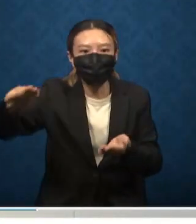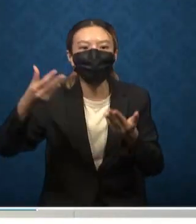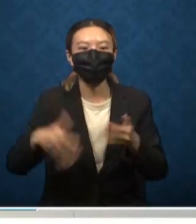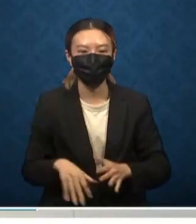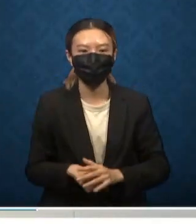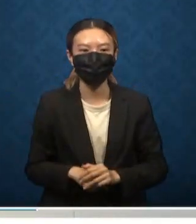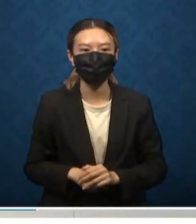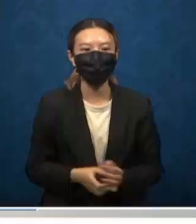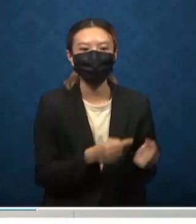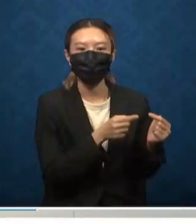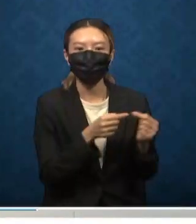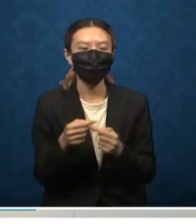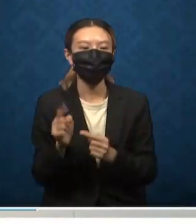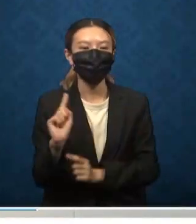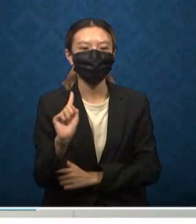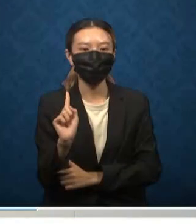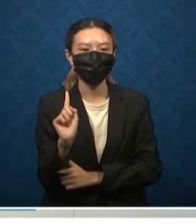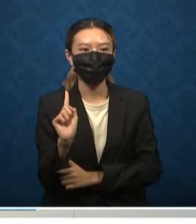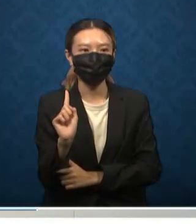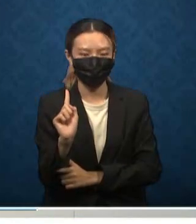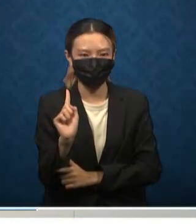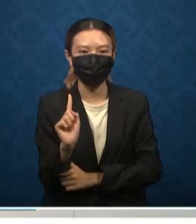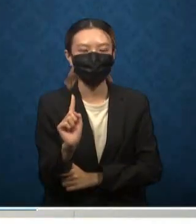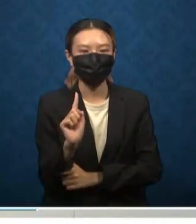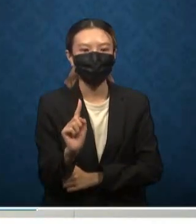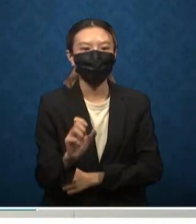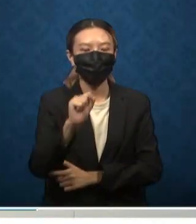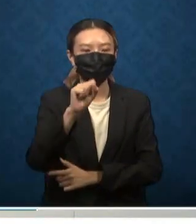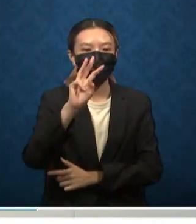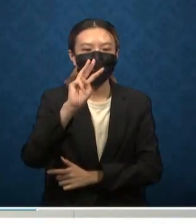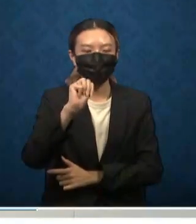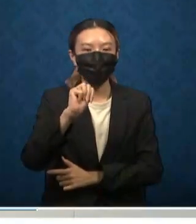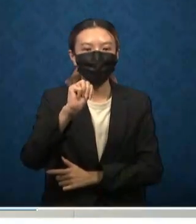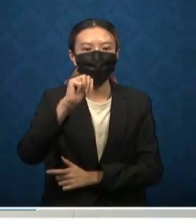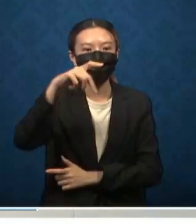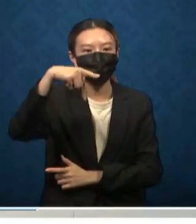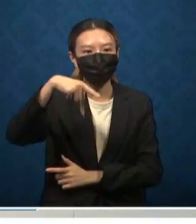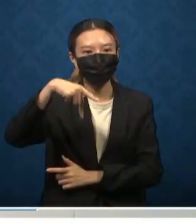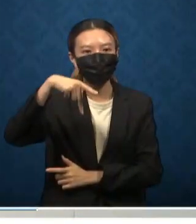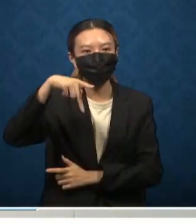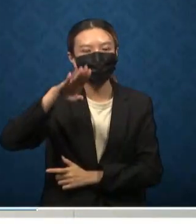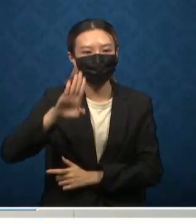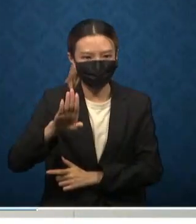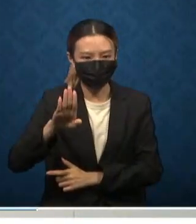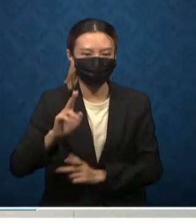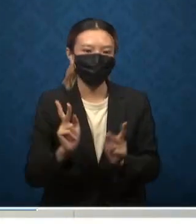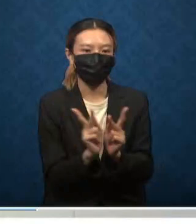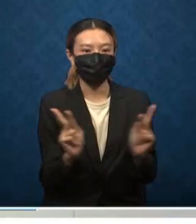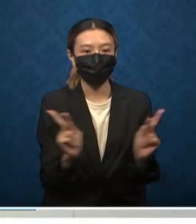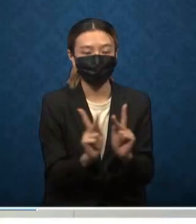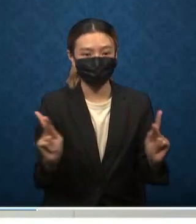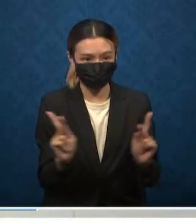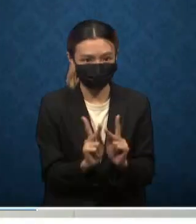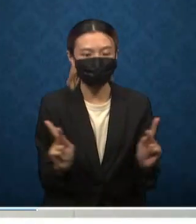ก็เอาต่อไปกับผมใคร่ขออนุญาตให้นายสมภพปราบณรงค์เลขานุการประจำคณะกรรมาธิการในคณะ